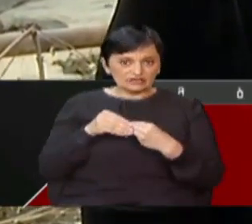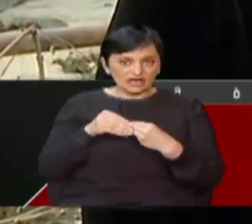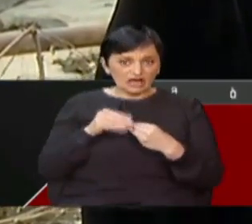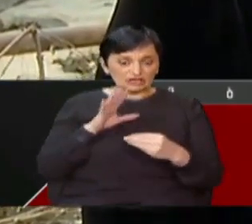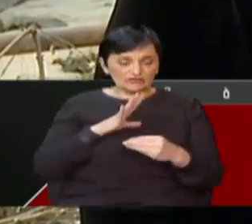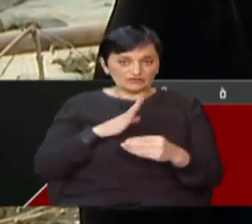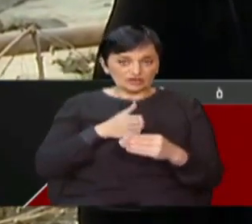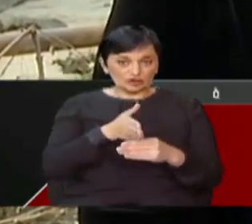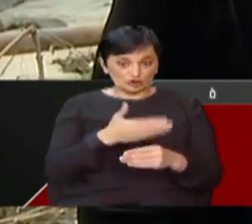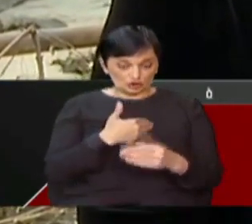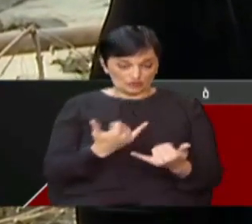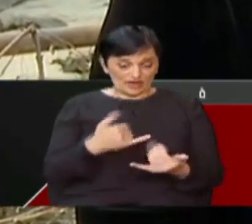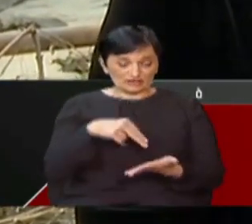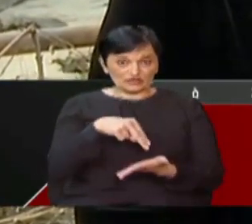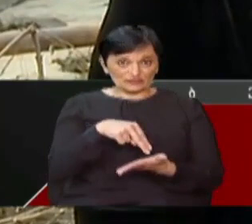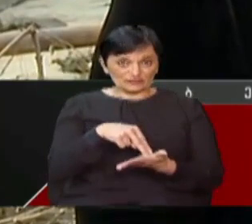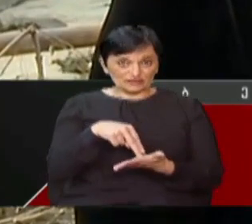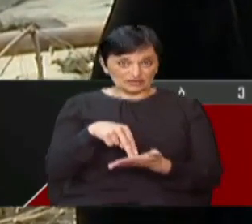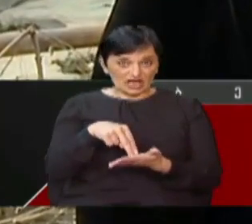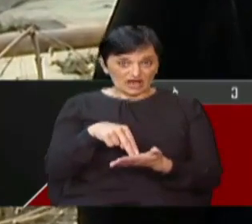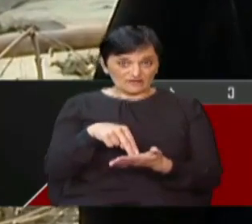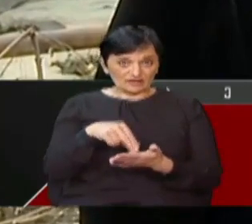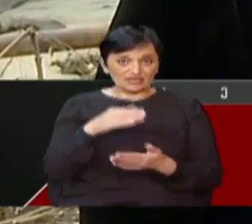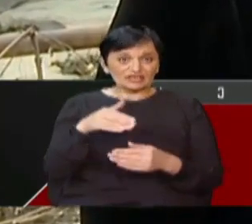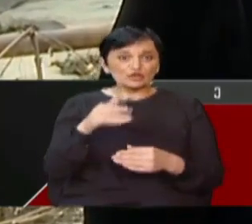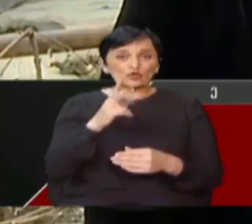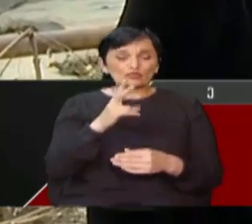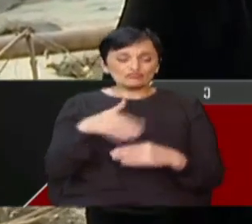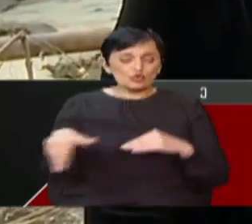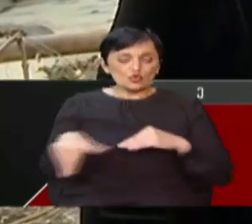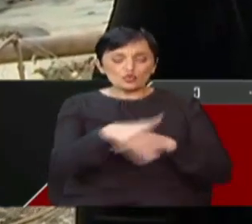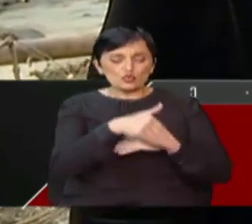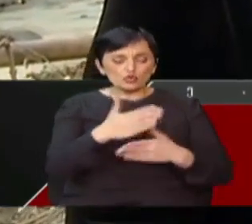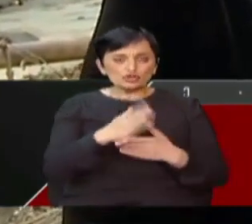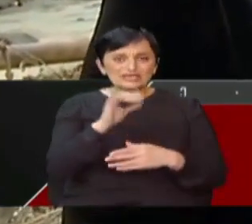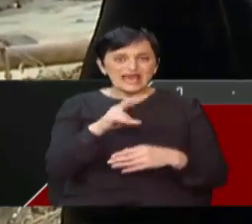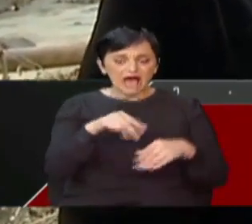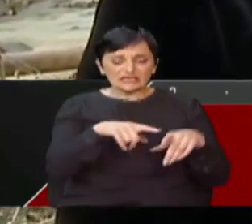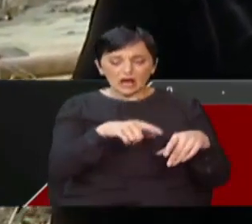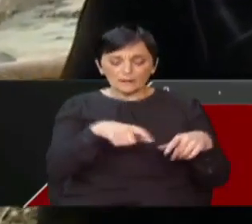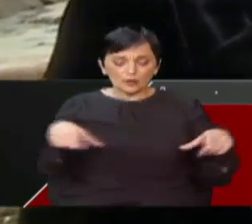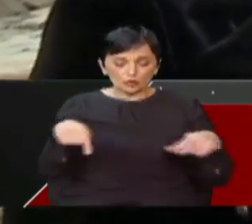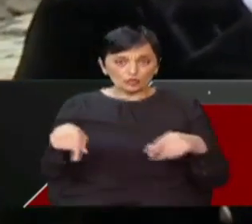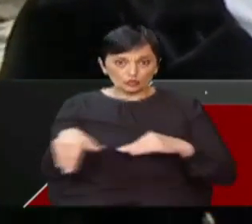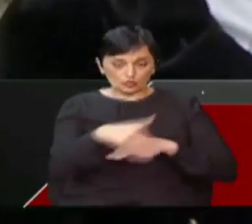ეხა, სადაც ჩვენ აქტივად სანაპიროს ქუჩა მიმდებარე და ძირითადად დაზიანდა სანაპიროს ქუჩის